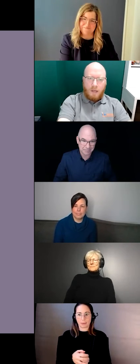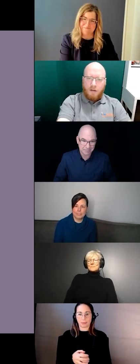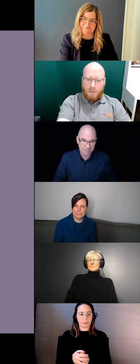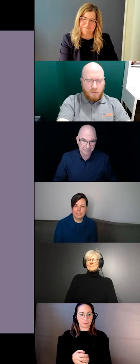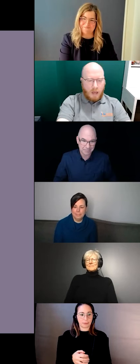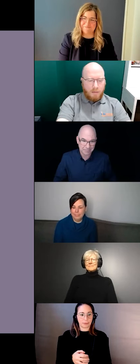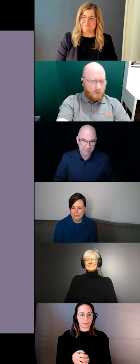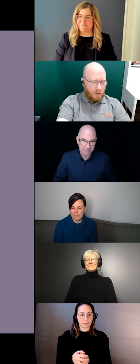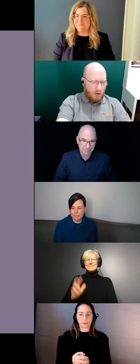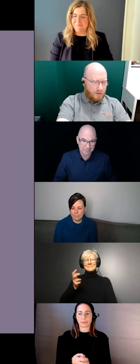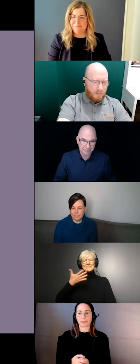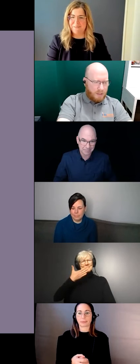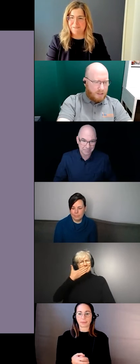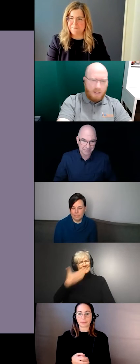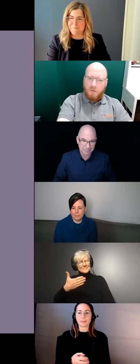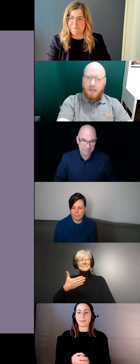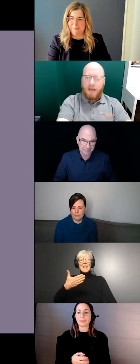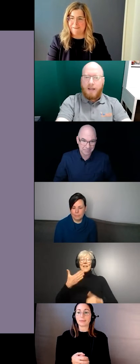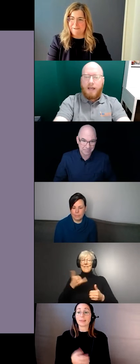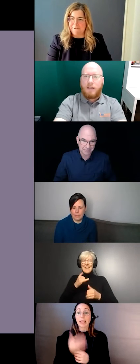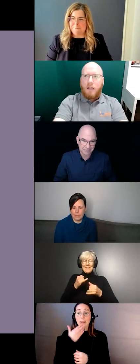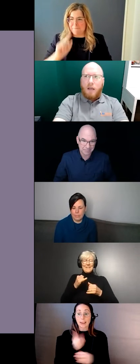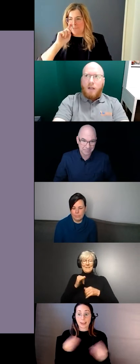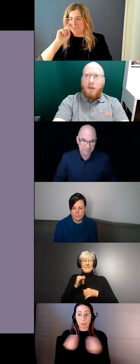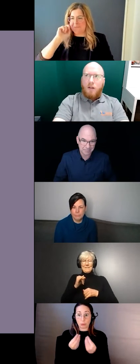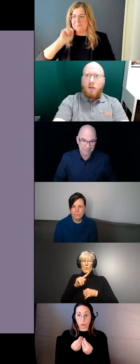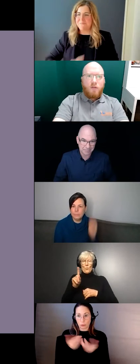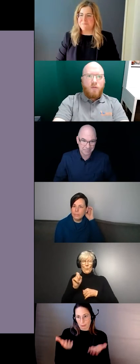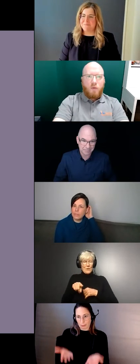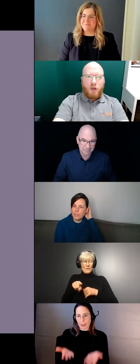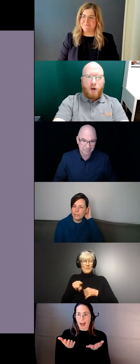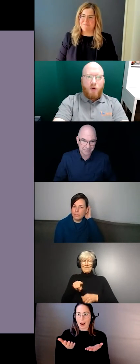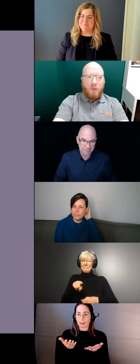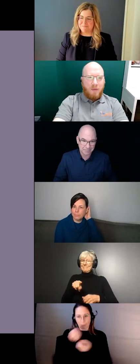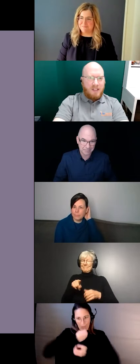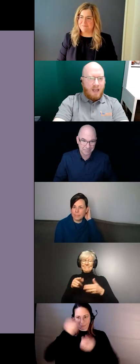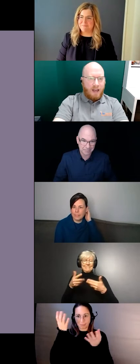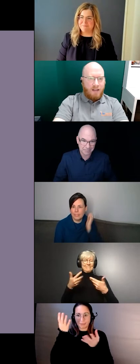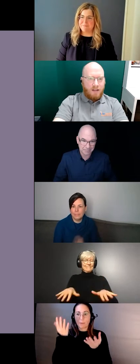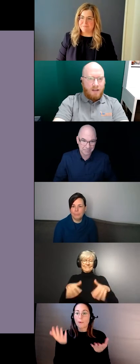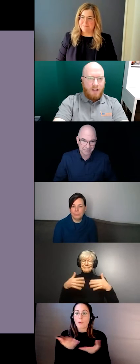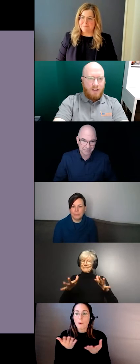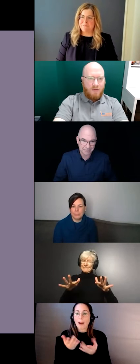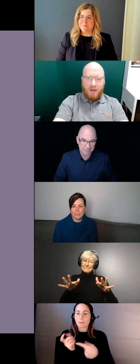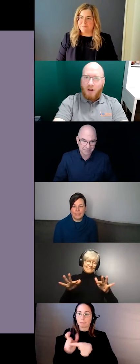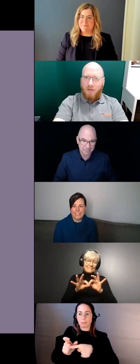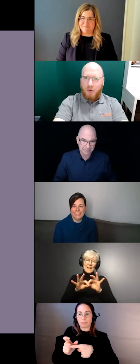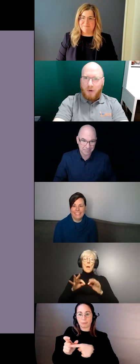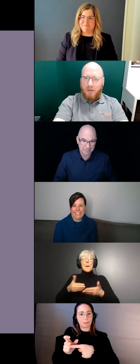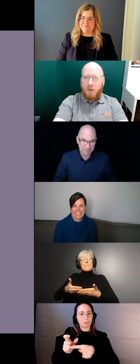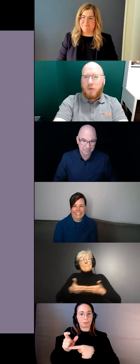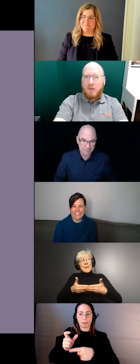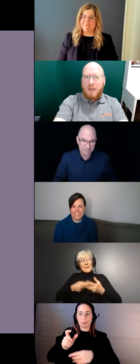Merci beaucoup. Je vais terminer cette section en disant que l'utilisation du terme signe bébé, c'est quelque chose que je ne suis